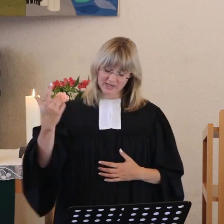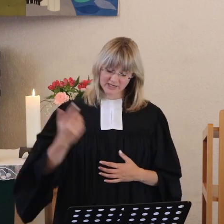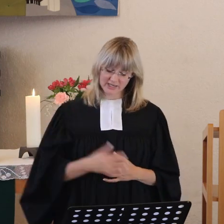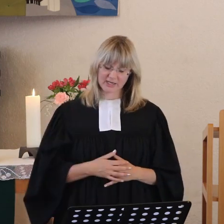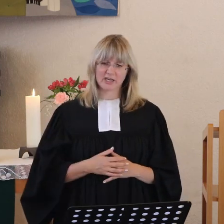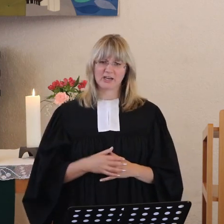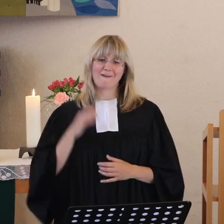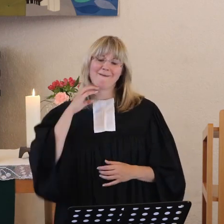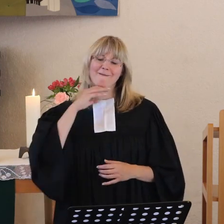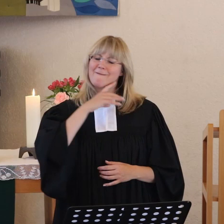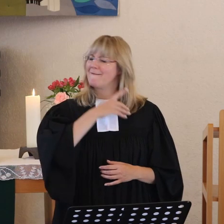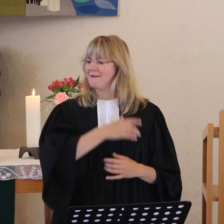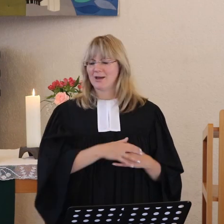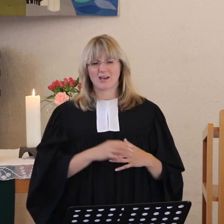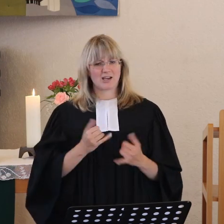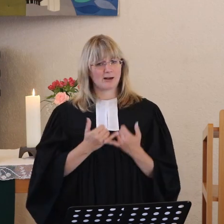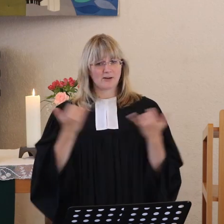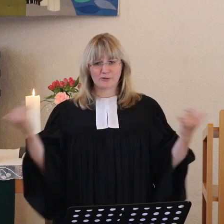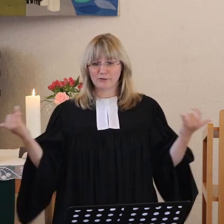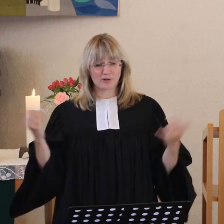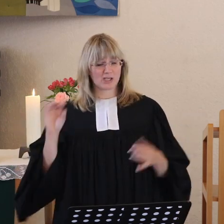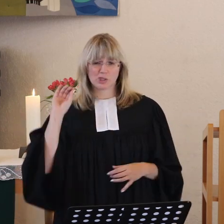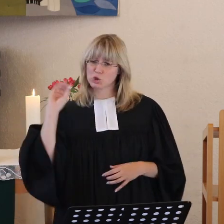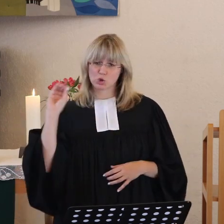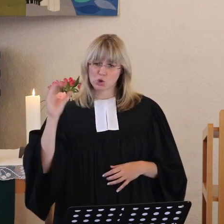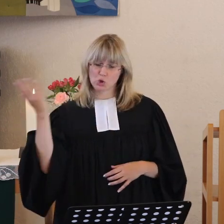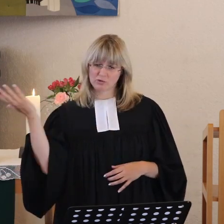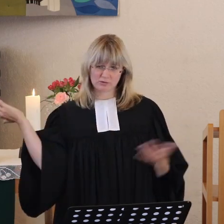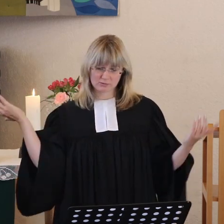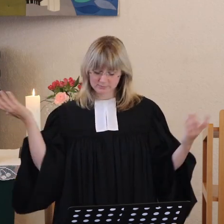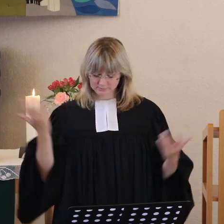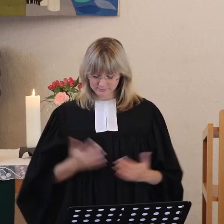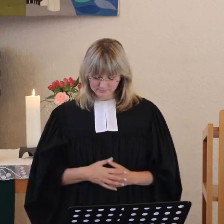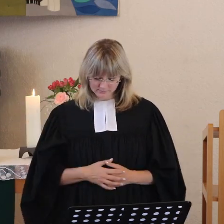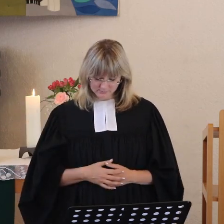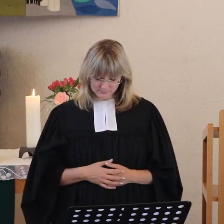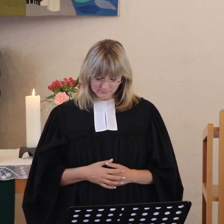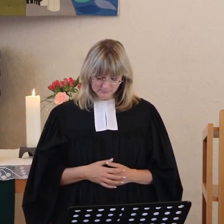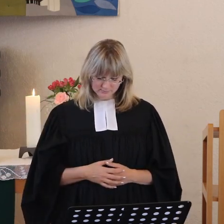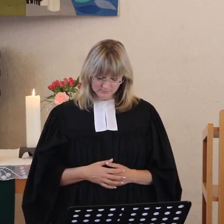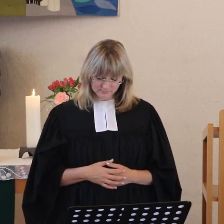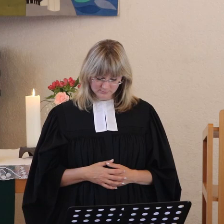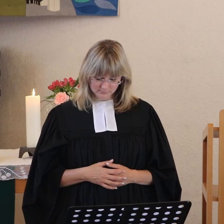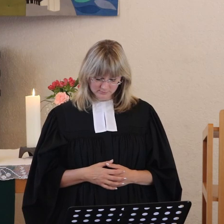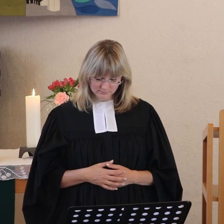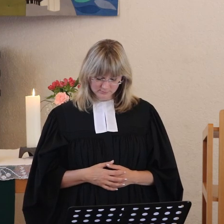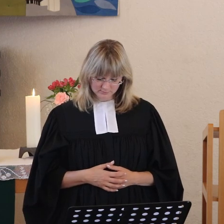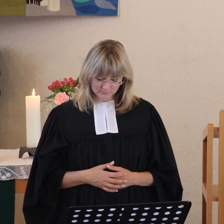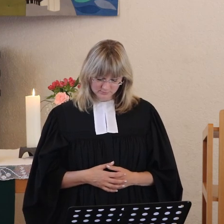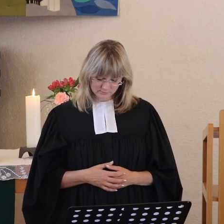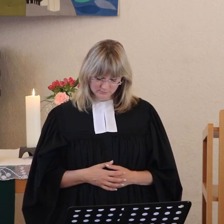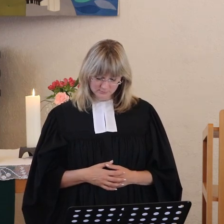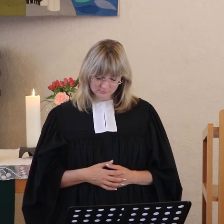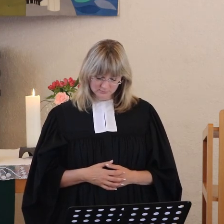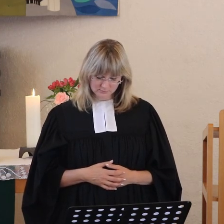Freundeskreisen, christlichen Gemeinden und in der ganzen Gesellschaft bewirkt. Es wurde und es